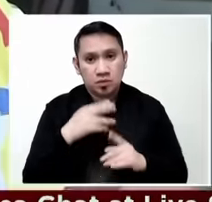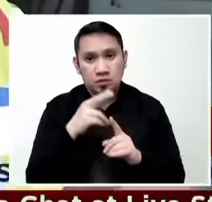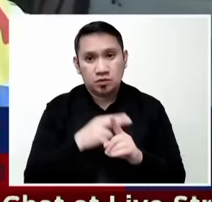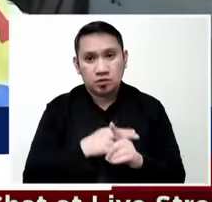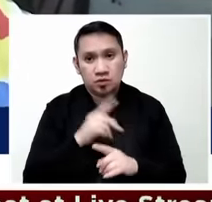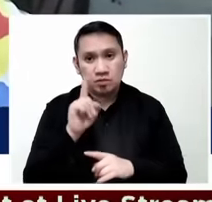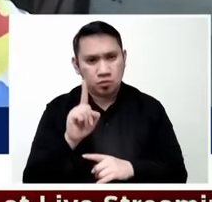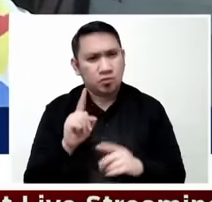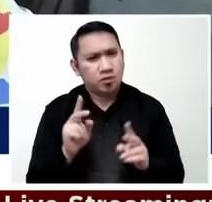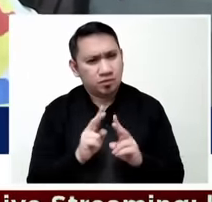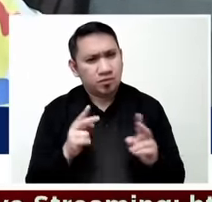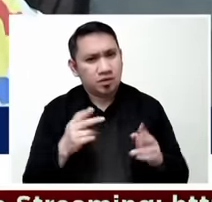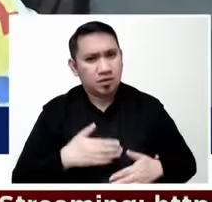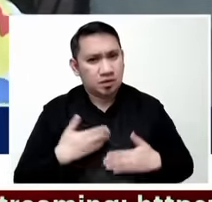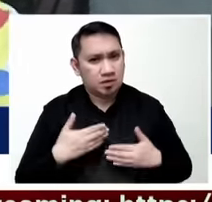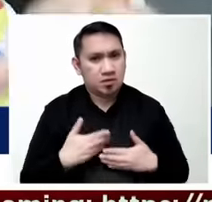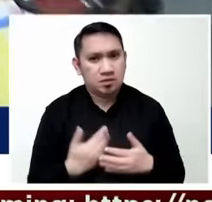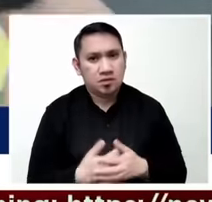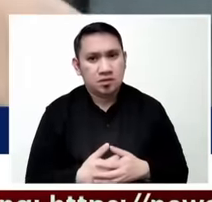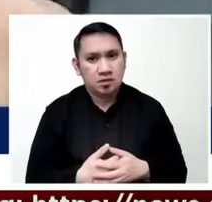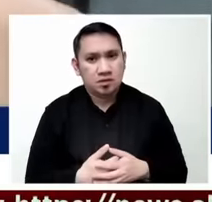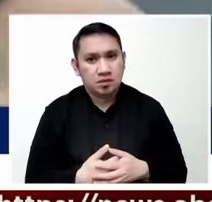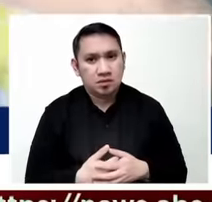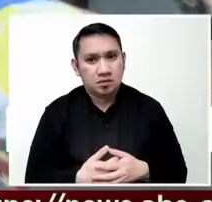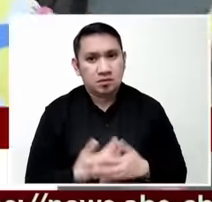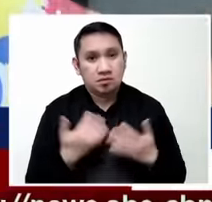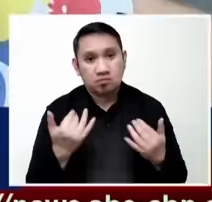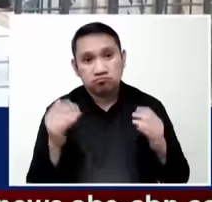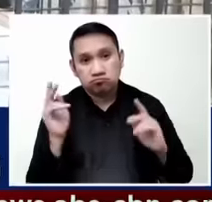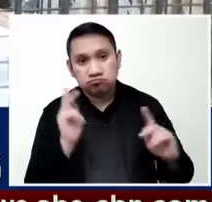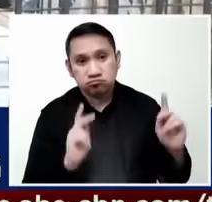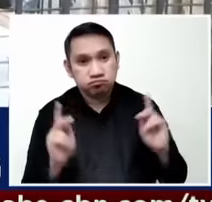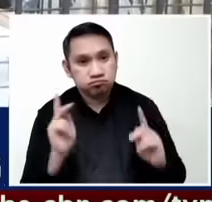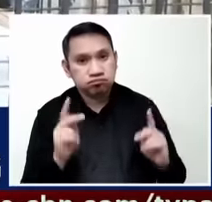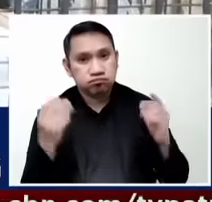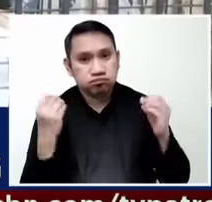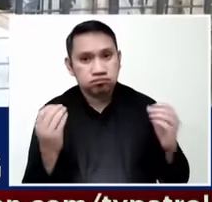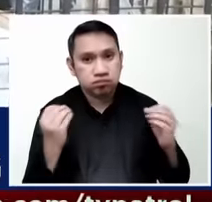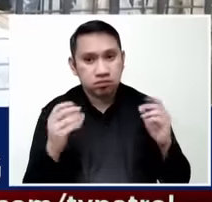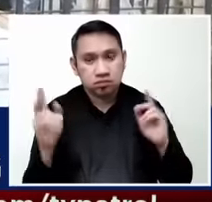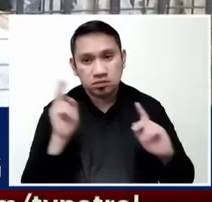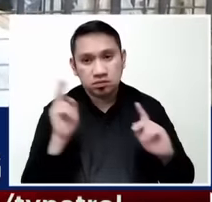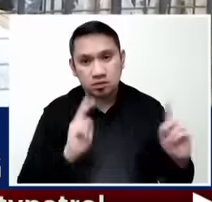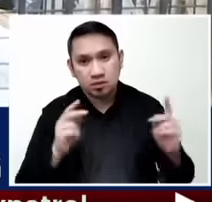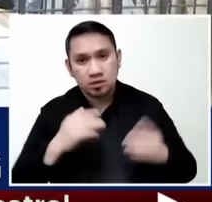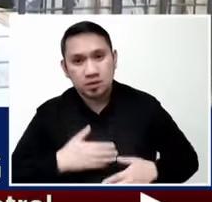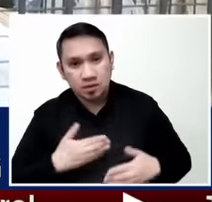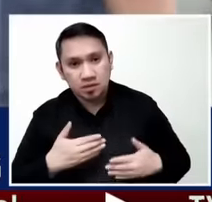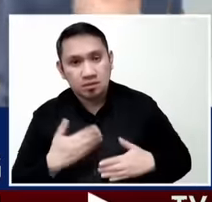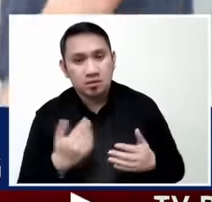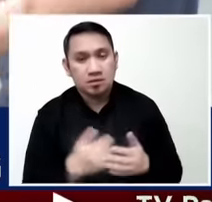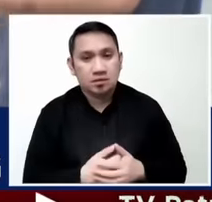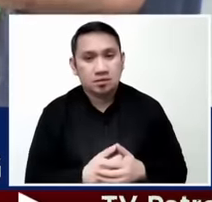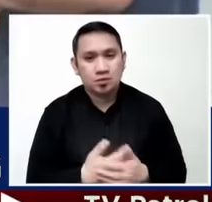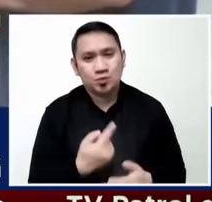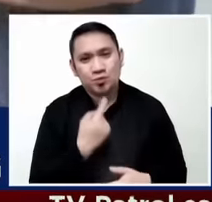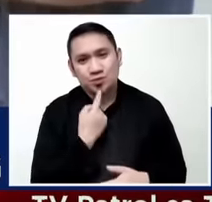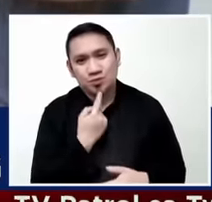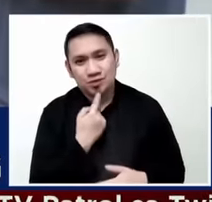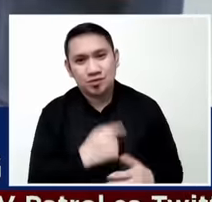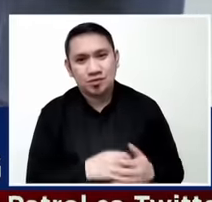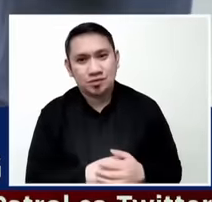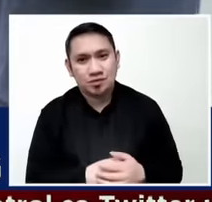talagang, alam mo yun, yung mga tao sa dami, parang nakakatuwang tignan na. Namiss mo ba yun? O, namiss ko yun